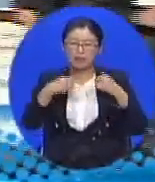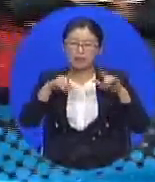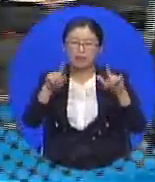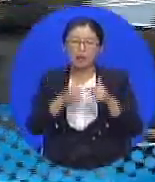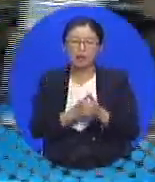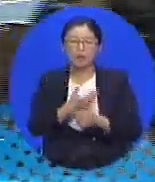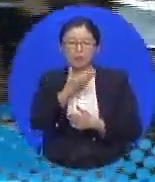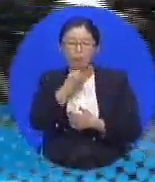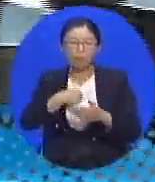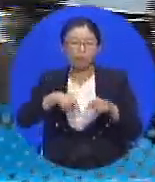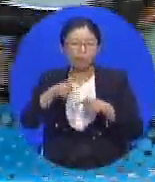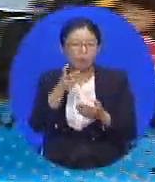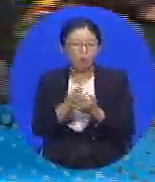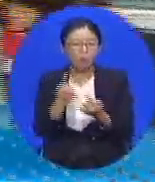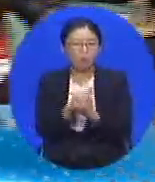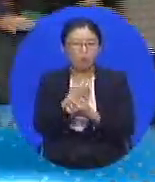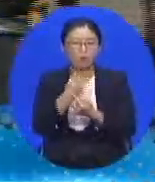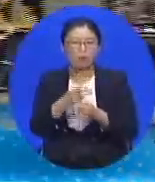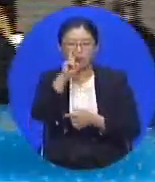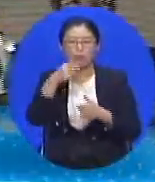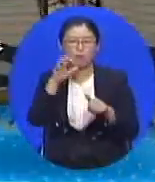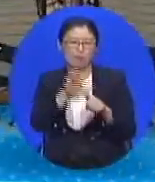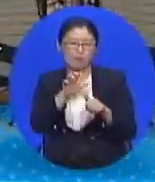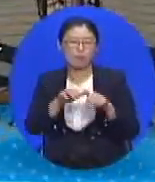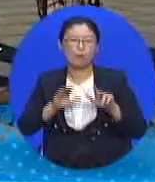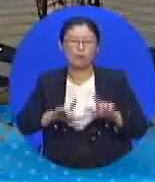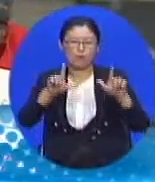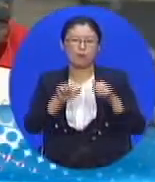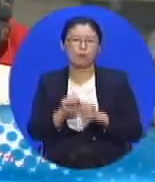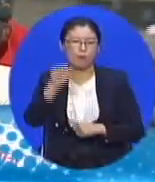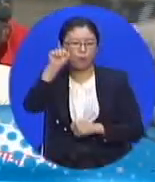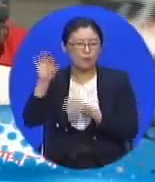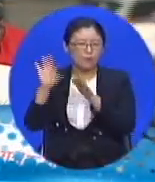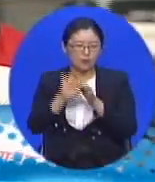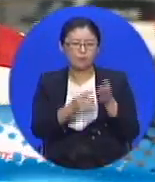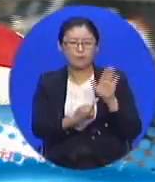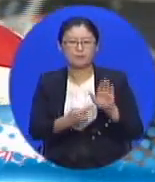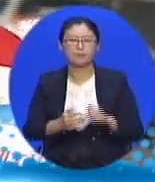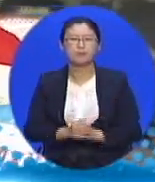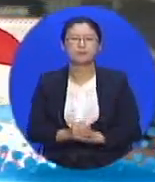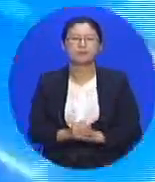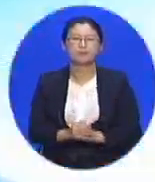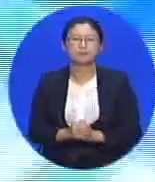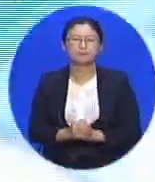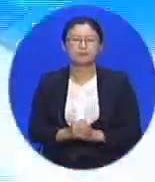복지 정책이 바뀌지 않은 정부를 비판하며 올해에도 농성을 이어갈 것이라고 밝혔습니다.